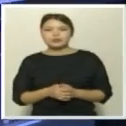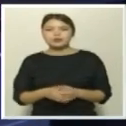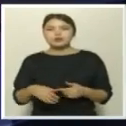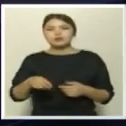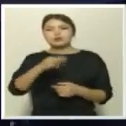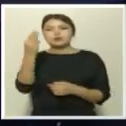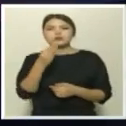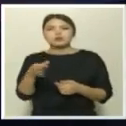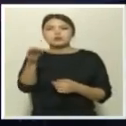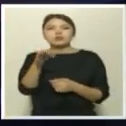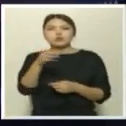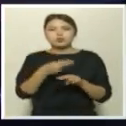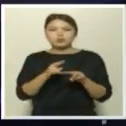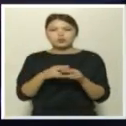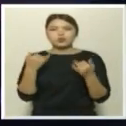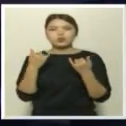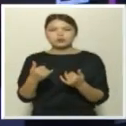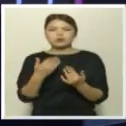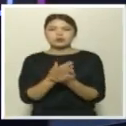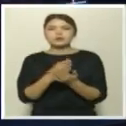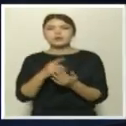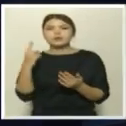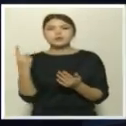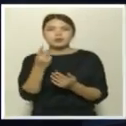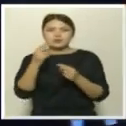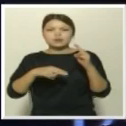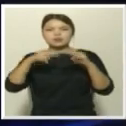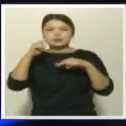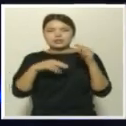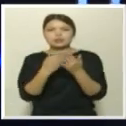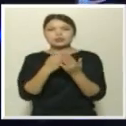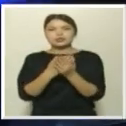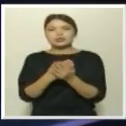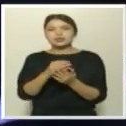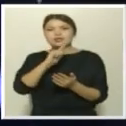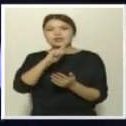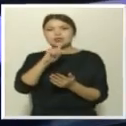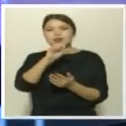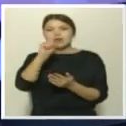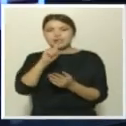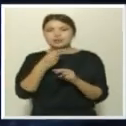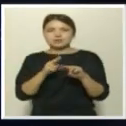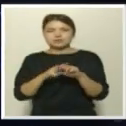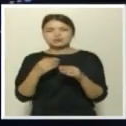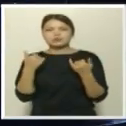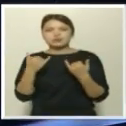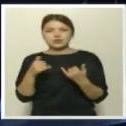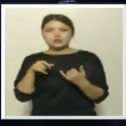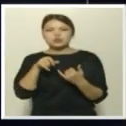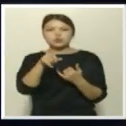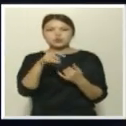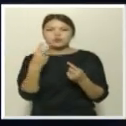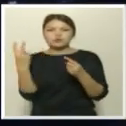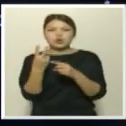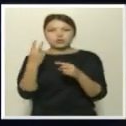В Мангистауской области состоялась символическая сварка первого стыка строительства мегапроекта газотранспортной системы Казахстана второй нитки